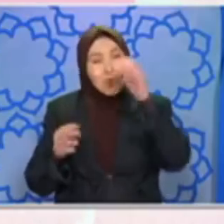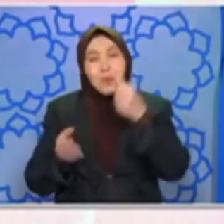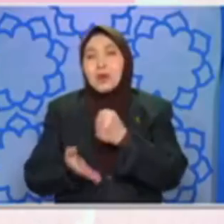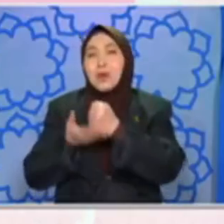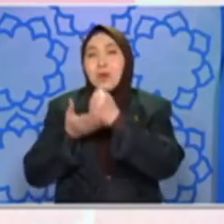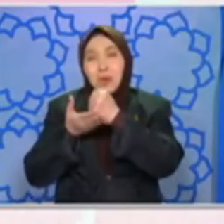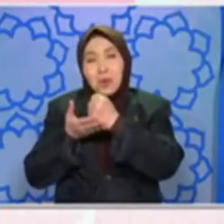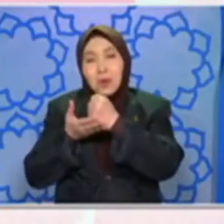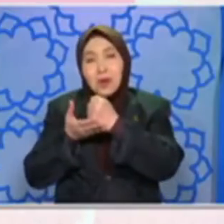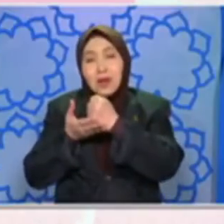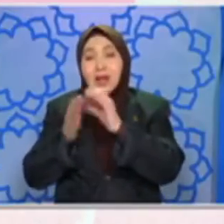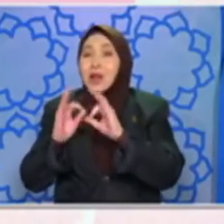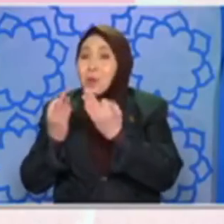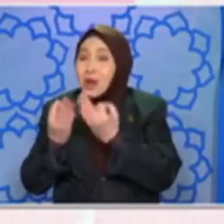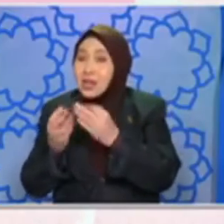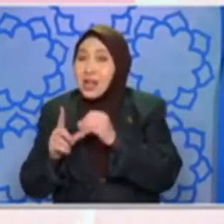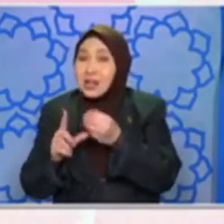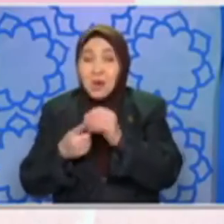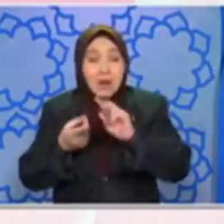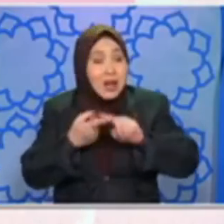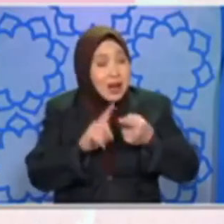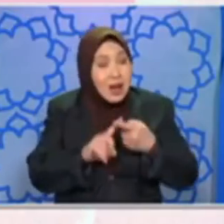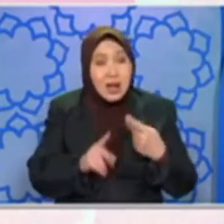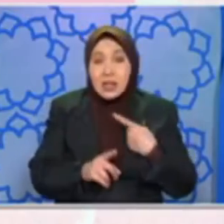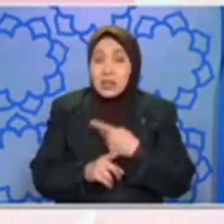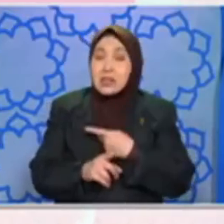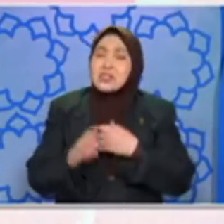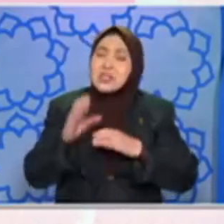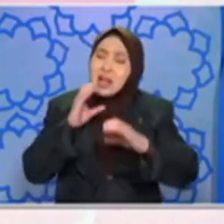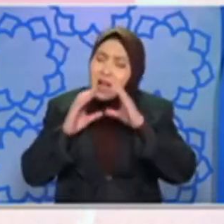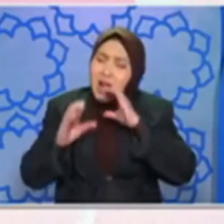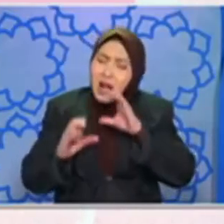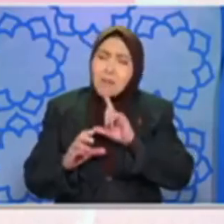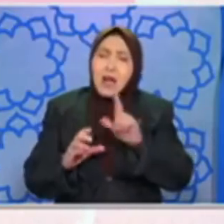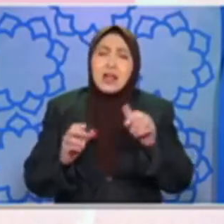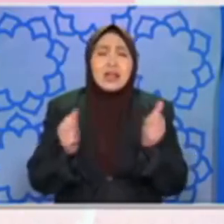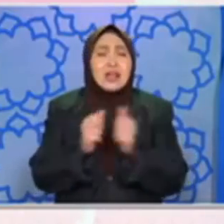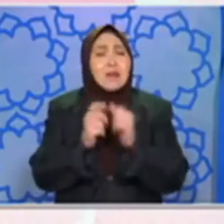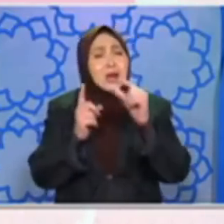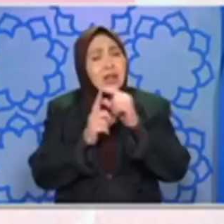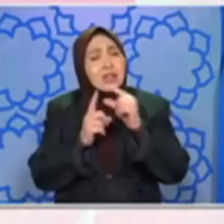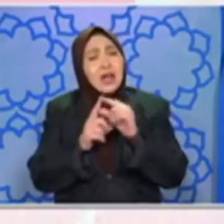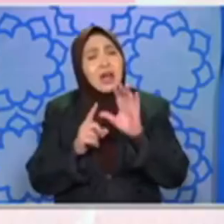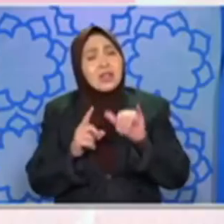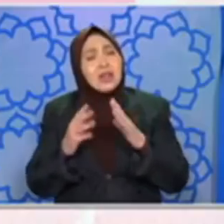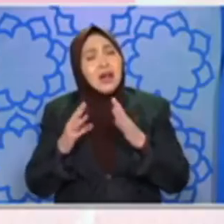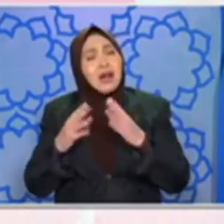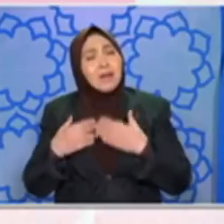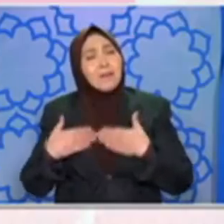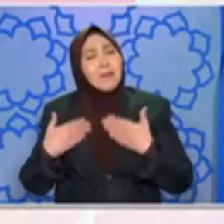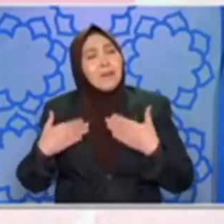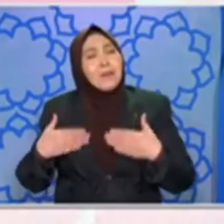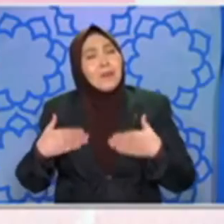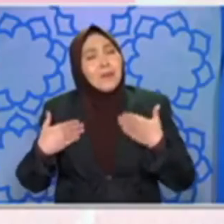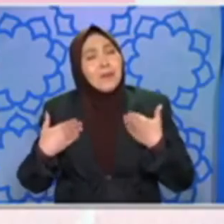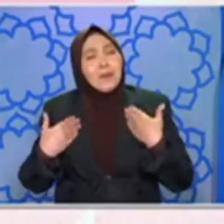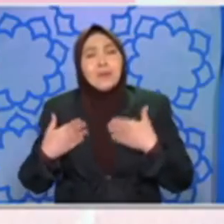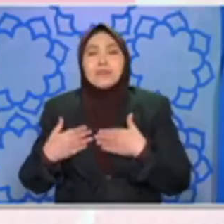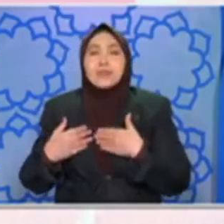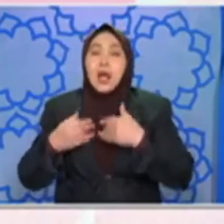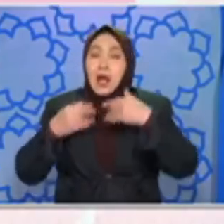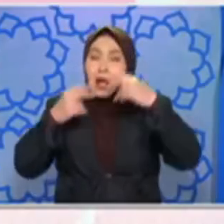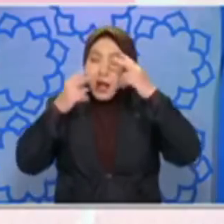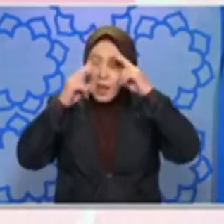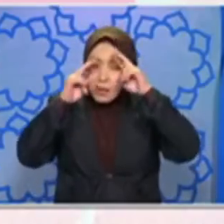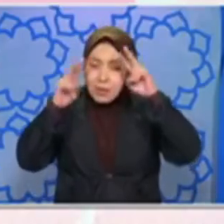kepada keluarga ataupun rakan-rakan kita, cakaplah dengan perkataan yang menyenangkan, yang baik,